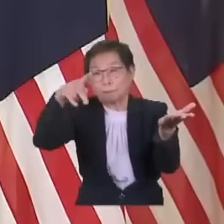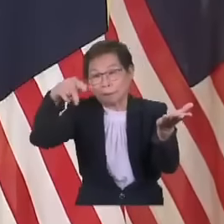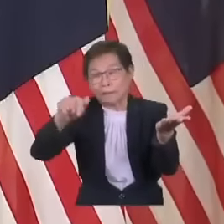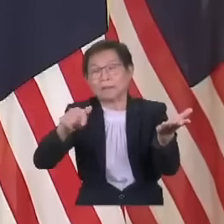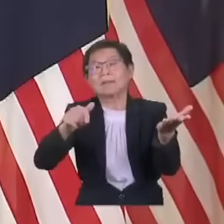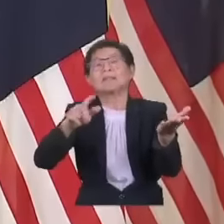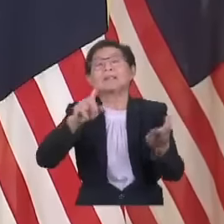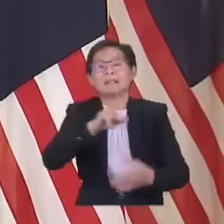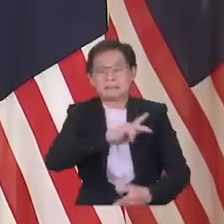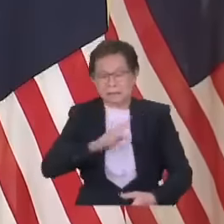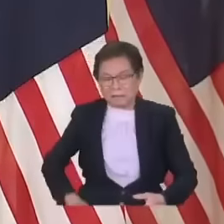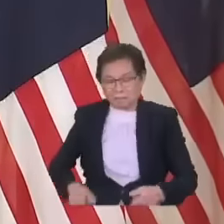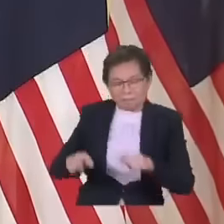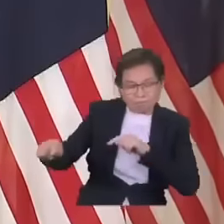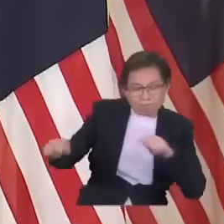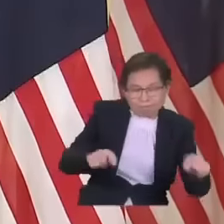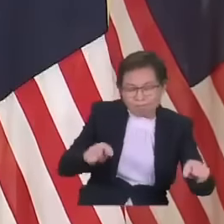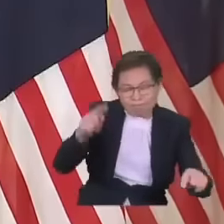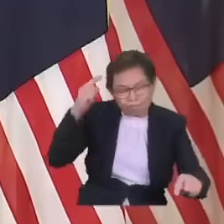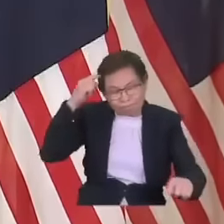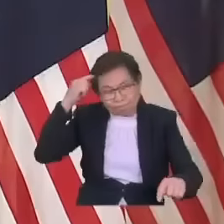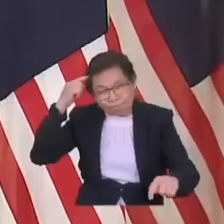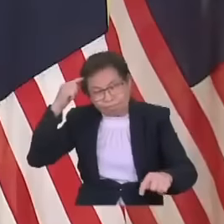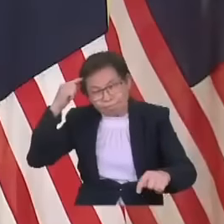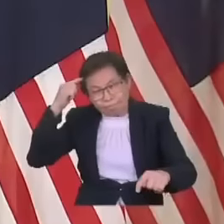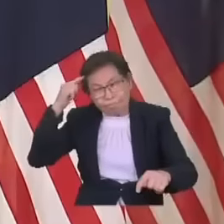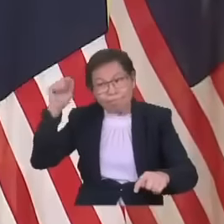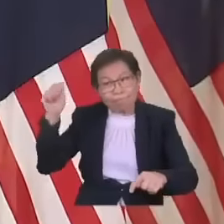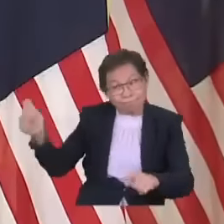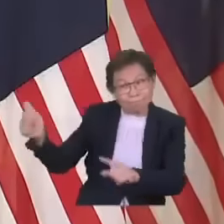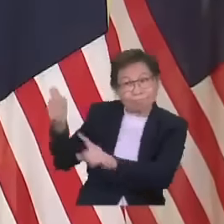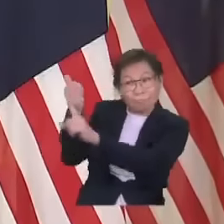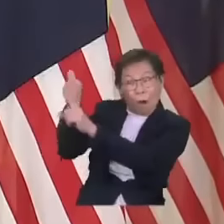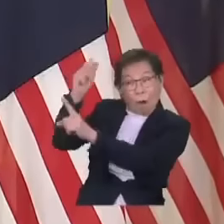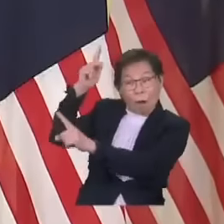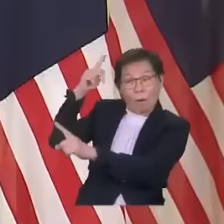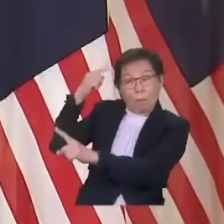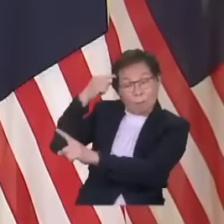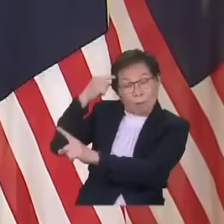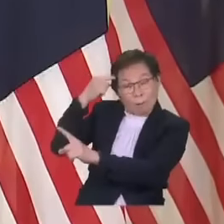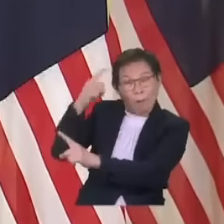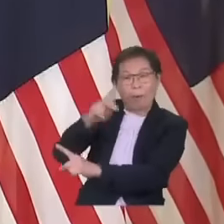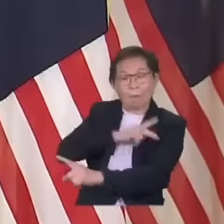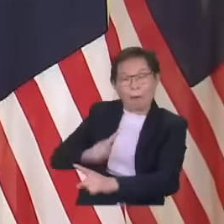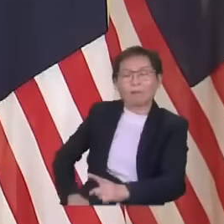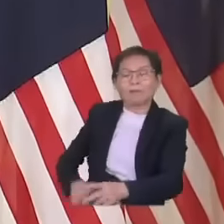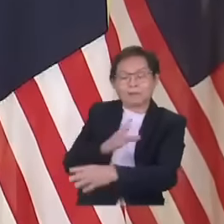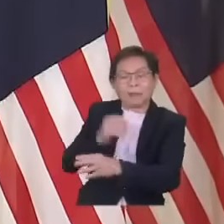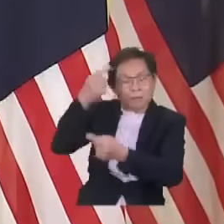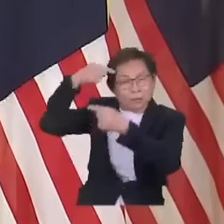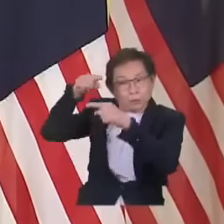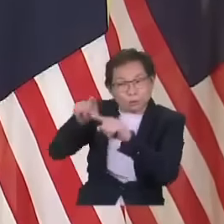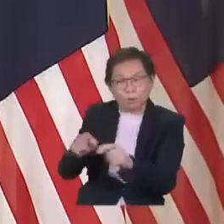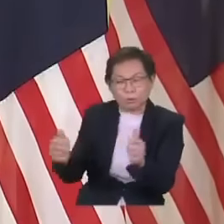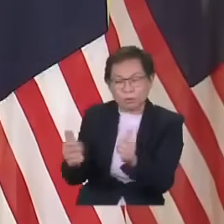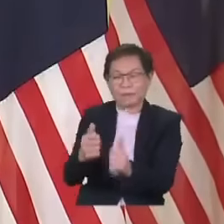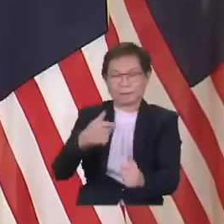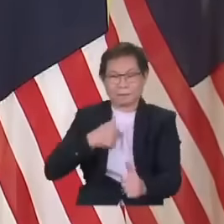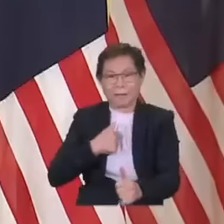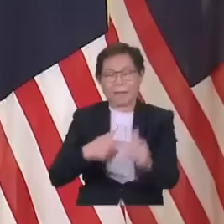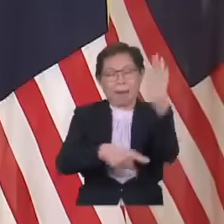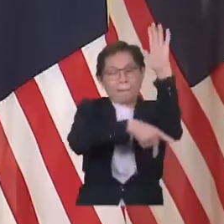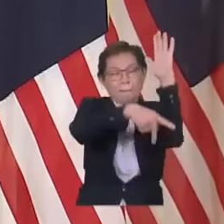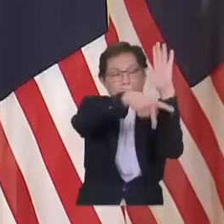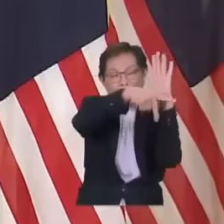bertindak menurut Budi bicara Baginda dengan memperkenankan permintaan saya supaya parlemen